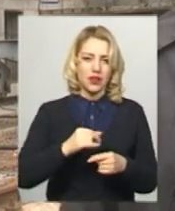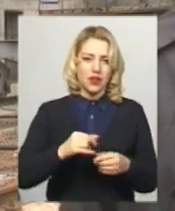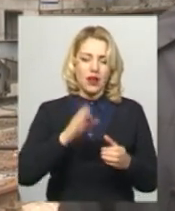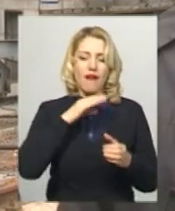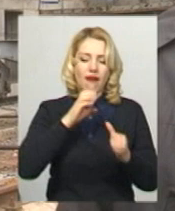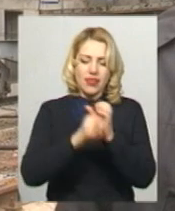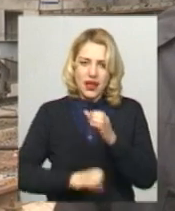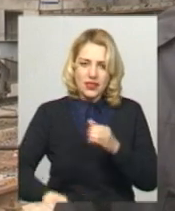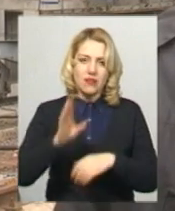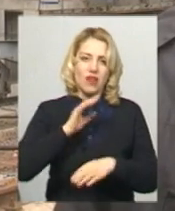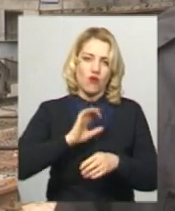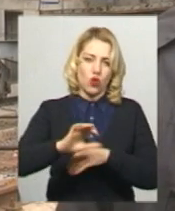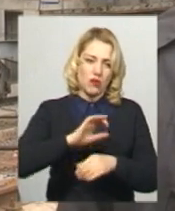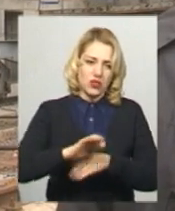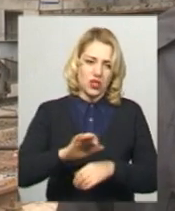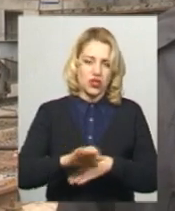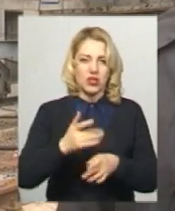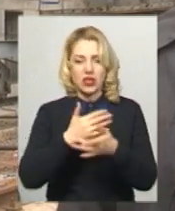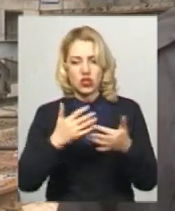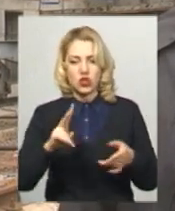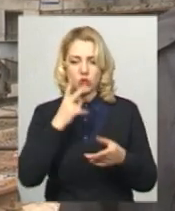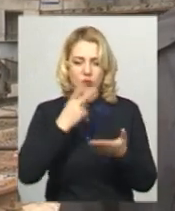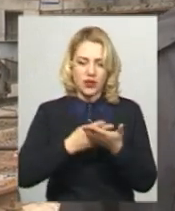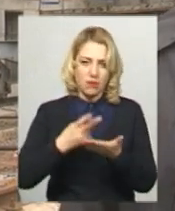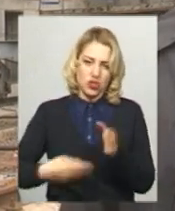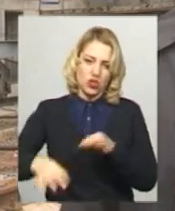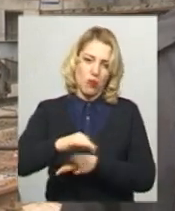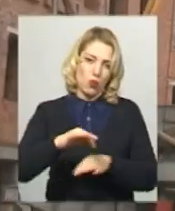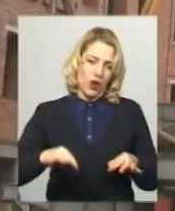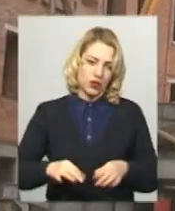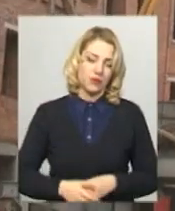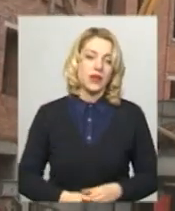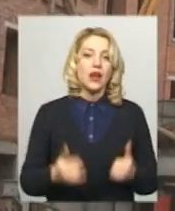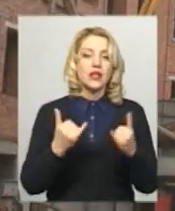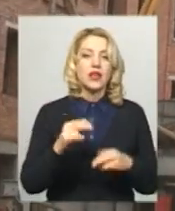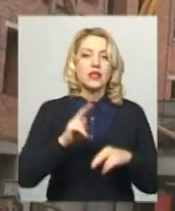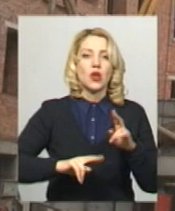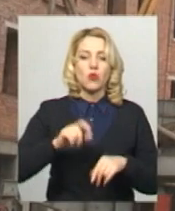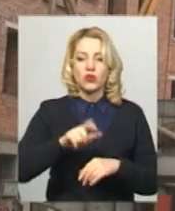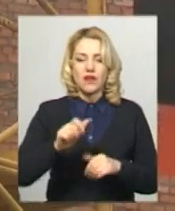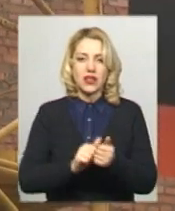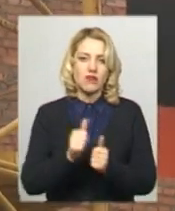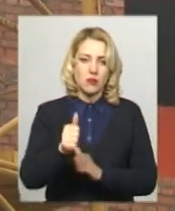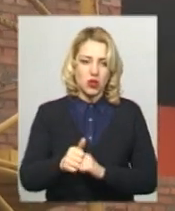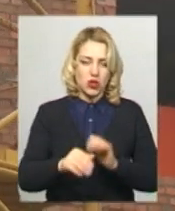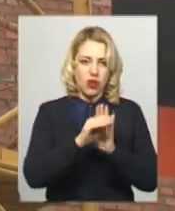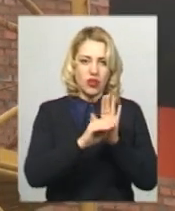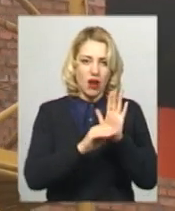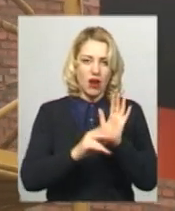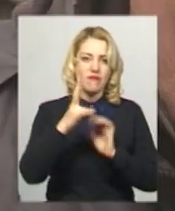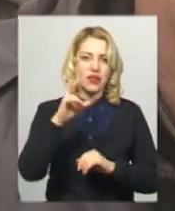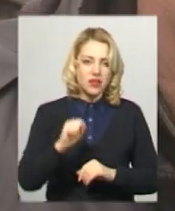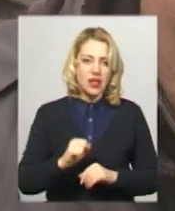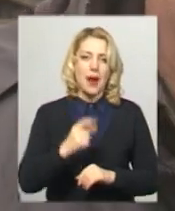каналізації, водопостачанню. Інших передбачених проєктом комунікацій. Наразі будівельники випереджають графік на місяць, каже